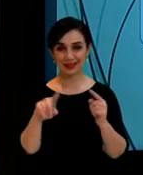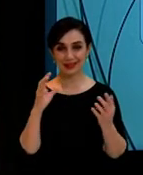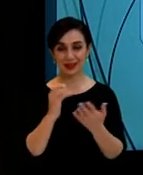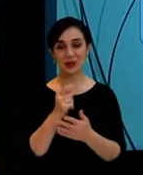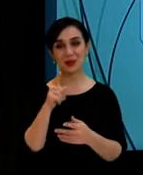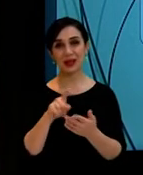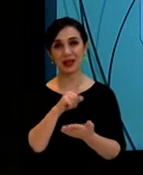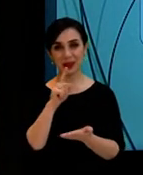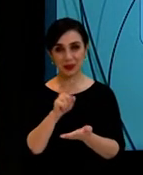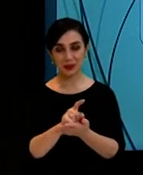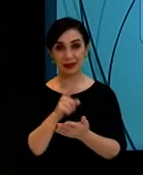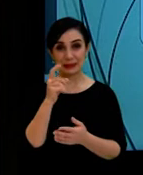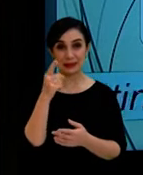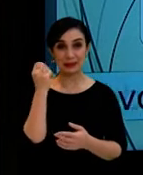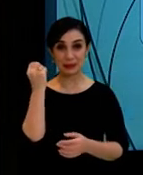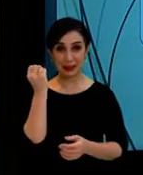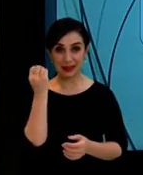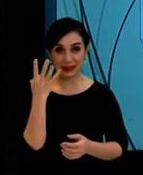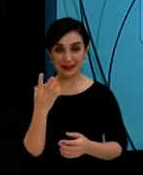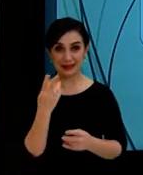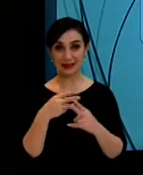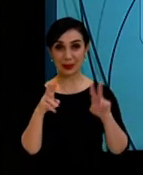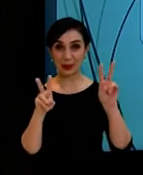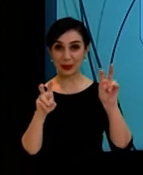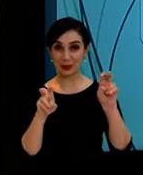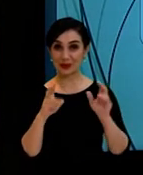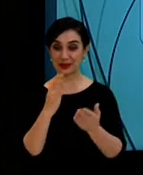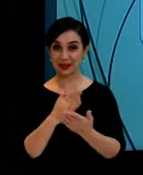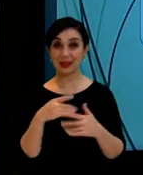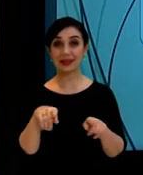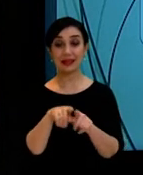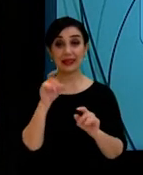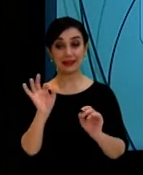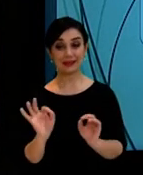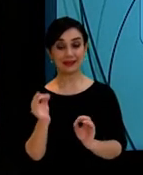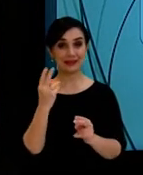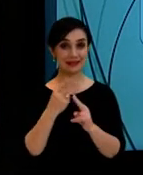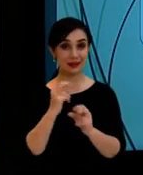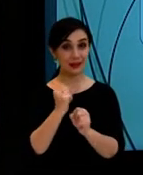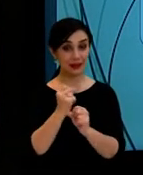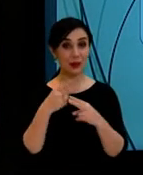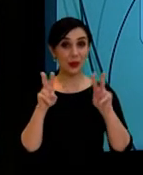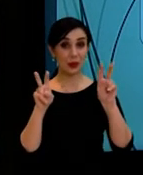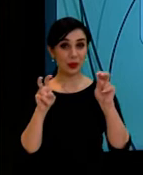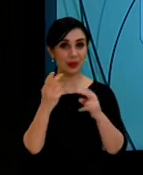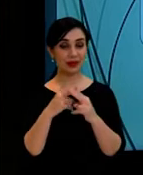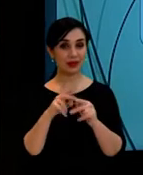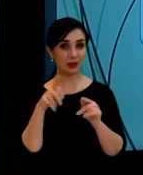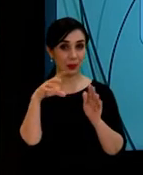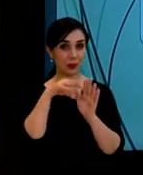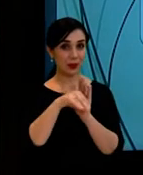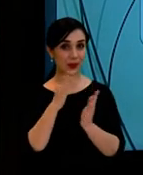Bu albatta siz biladiganingiz qo'shtirnoq edi. Demak, kinoya qilingan so'z qo'shtirnoqqa olinar